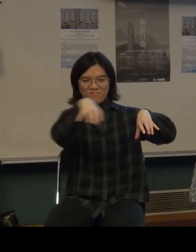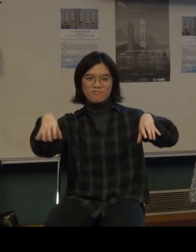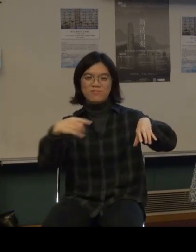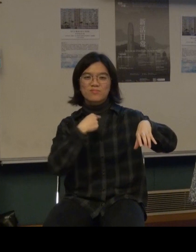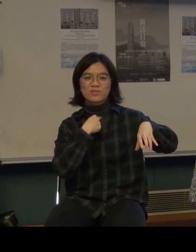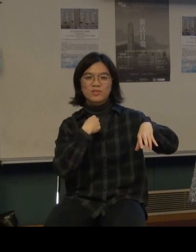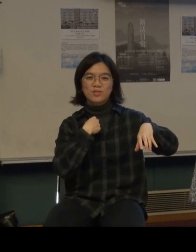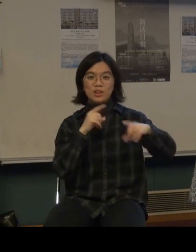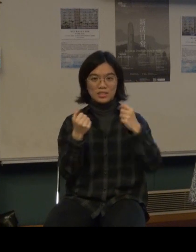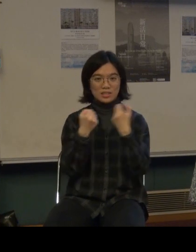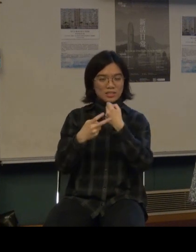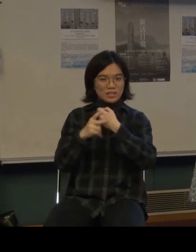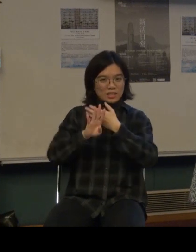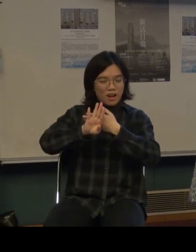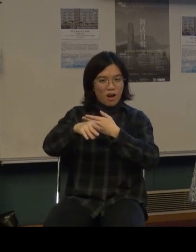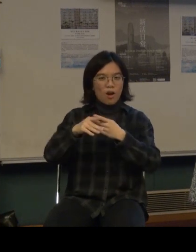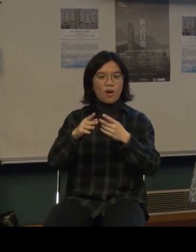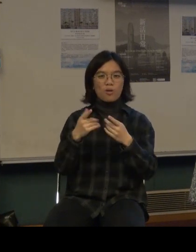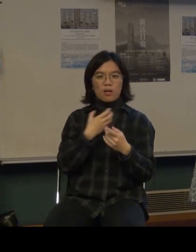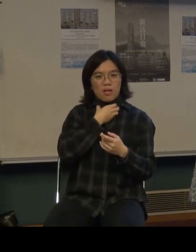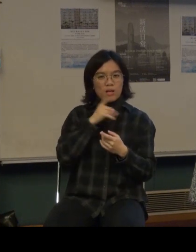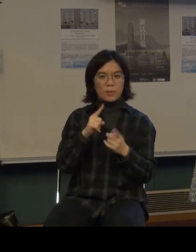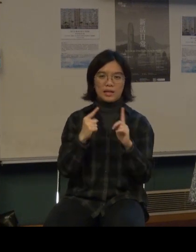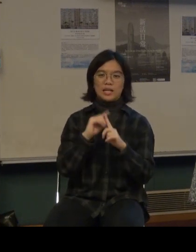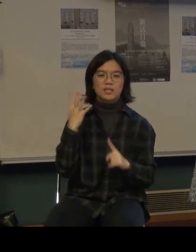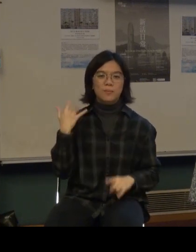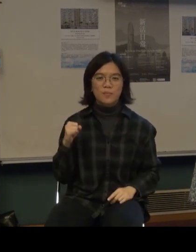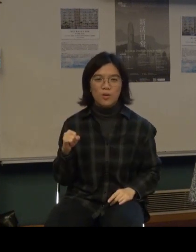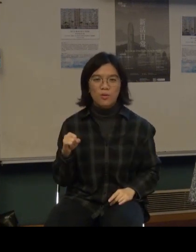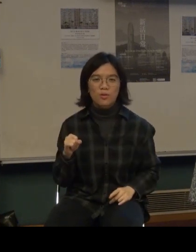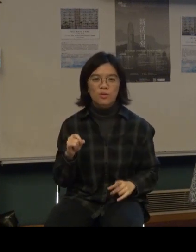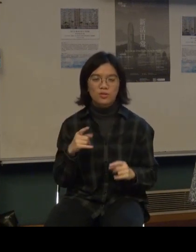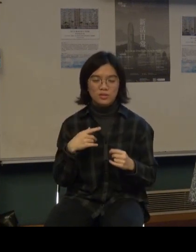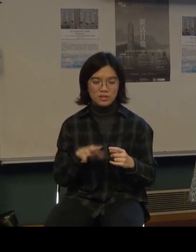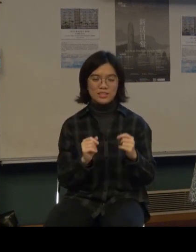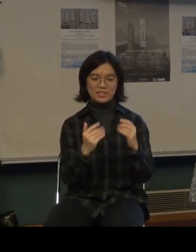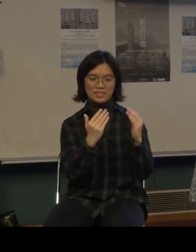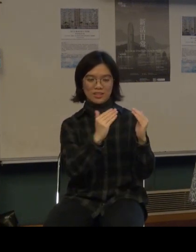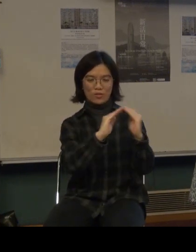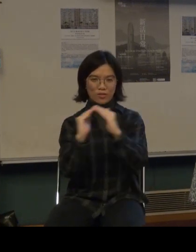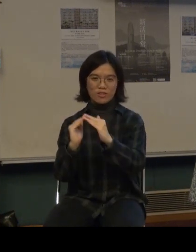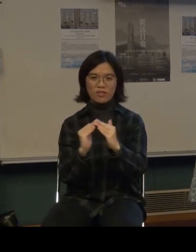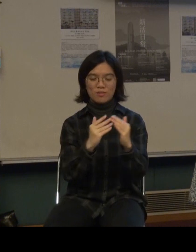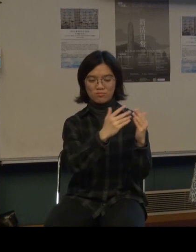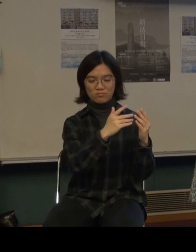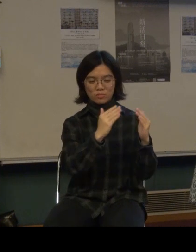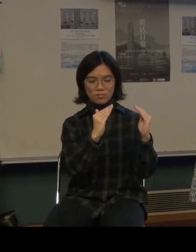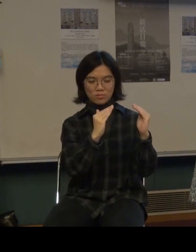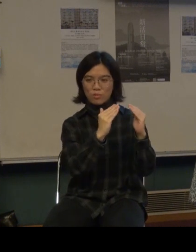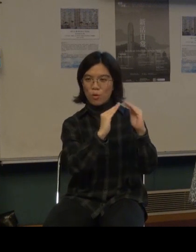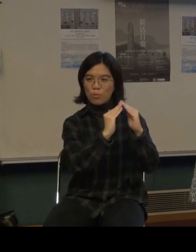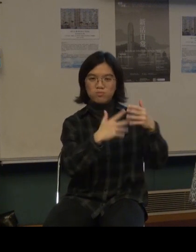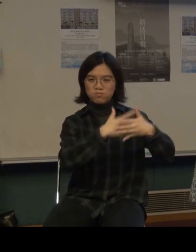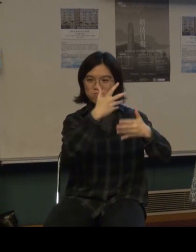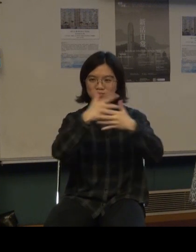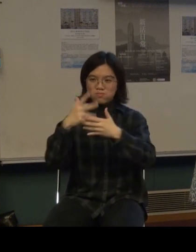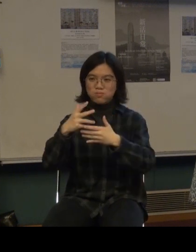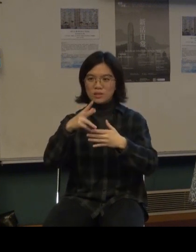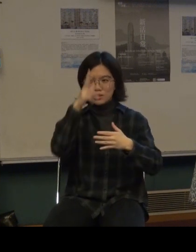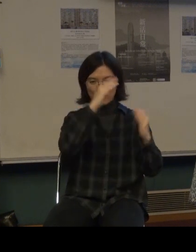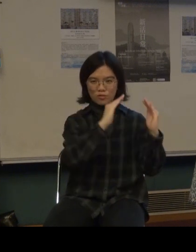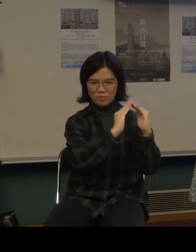夠人手呢個局面啊，因為佢起呢個廉租屋同埋起呢個徙置區咧已經用咗好大嘅人力物力啦。嗱，去